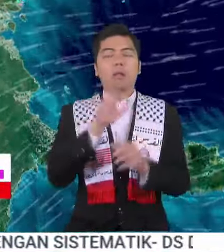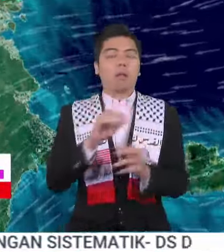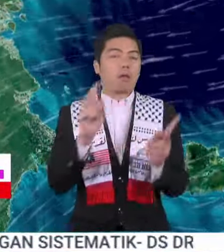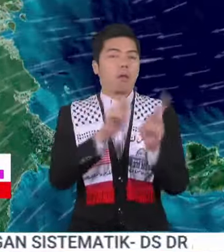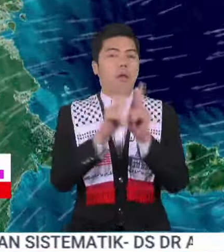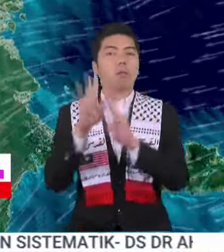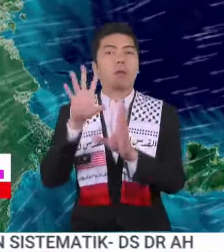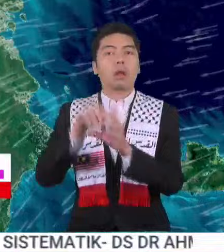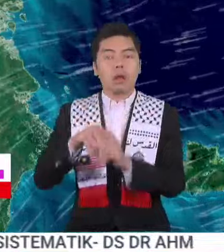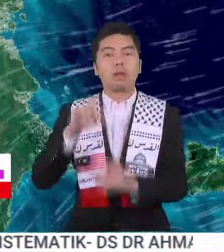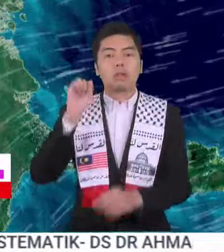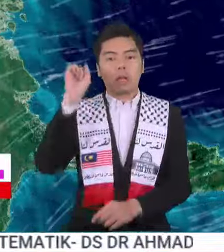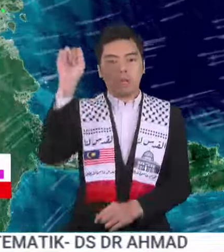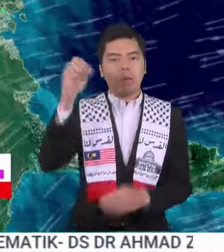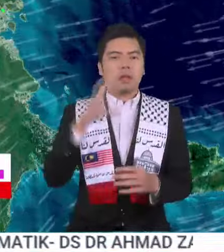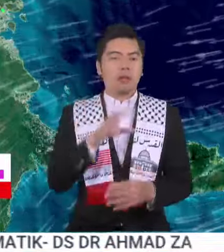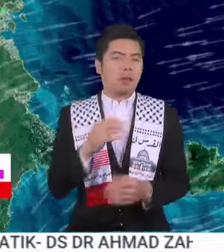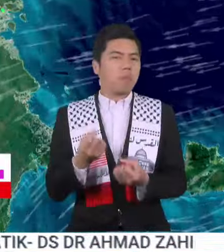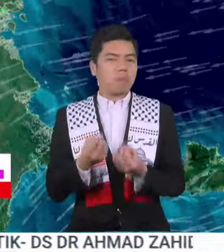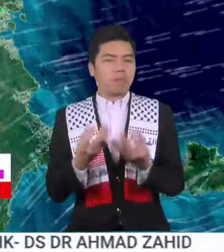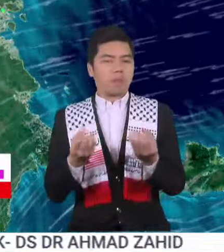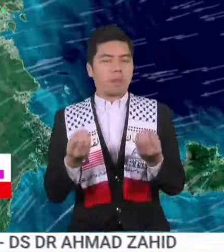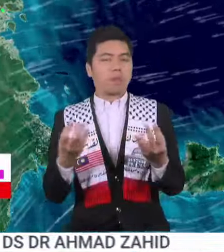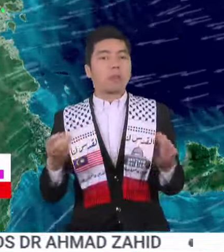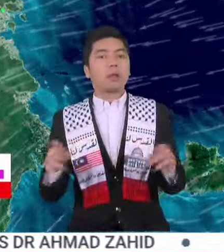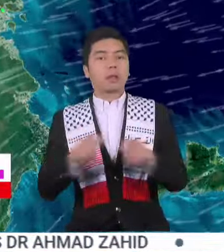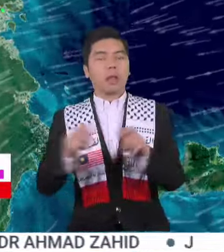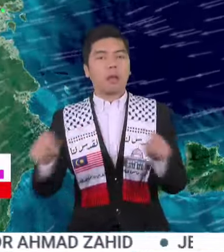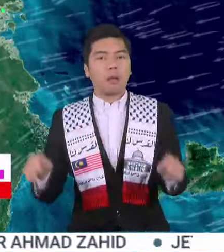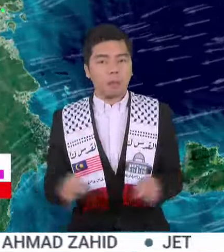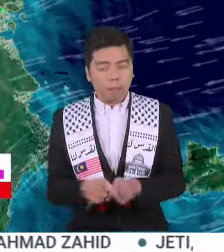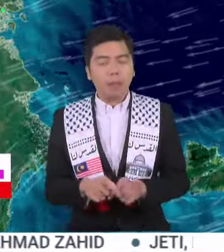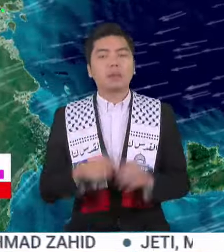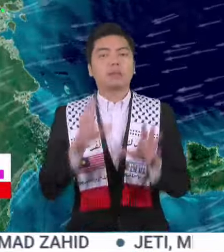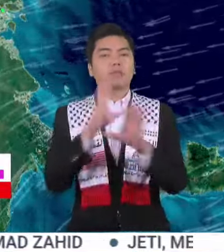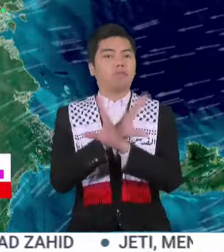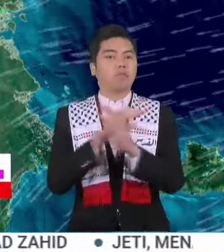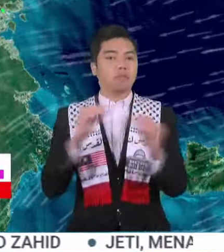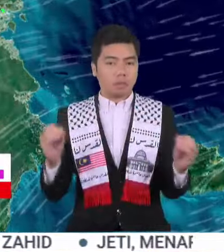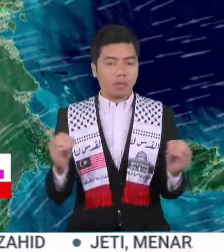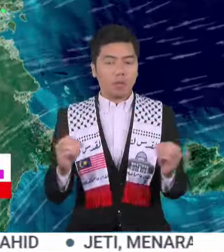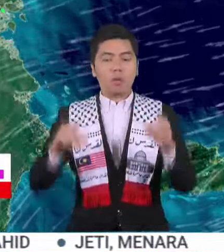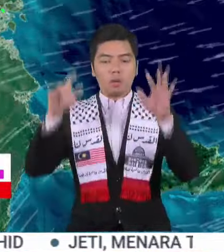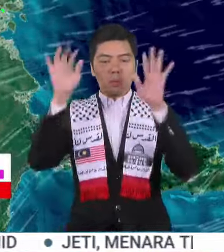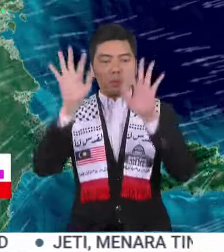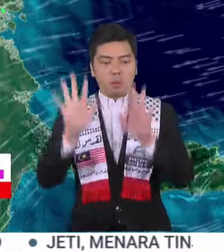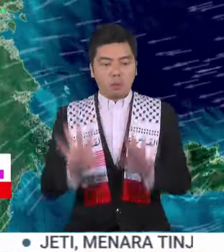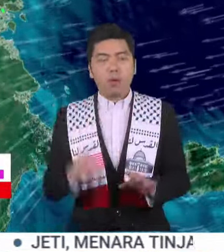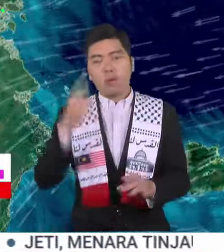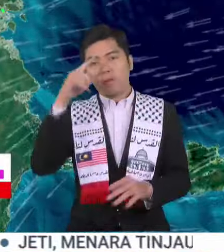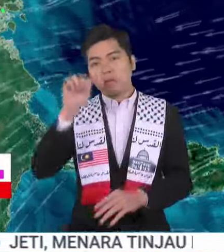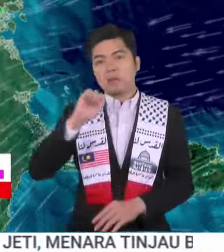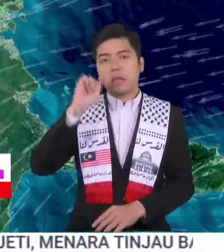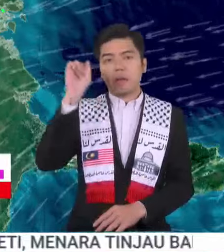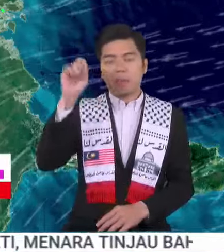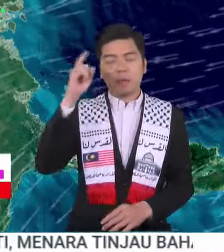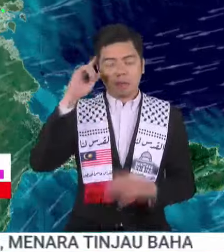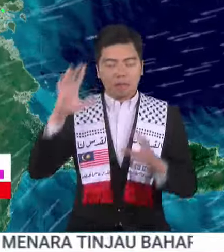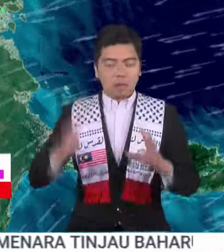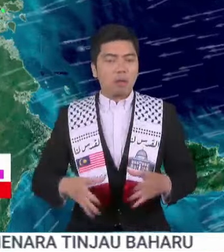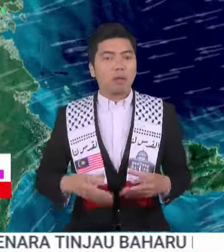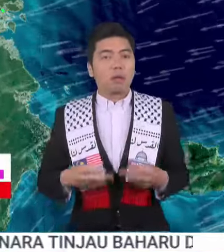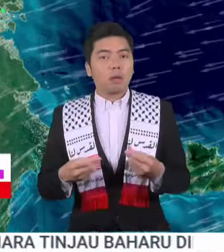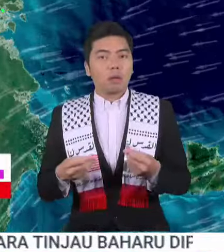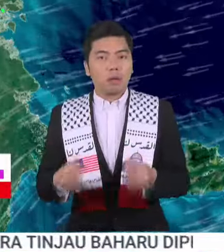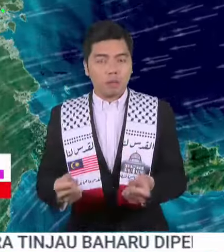negeri Sabah serta di kebanyakan bahagian di negeri Sarawak. Keran hujan di sekitar negeri Sabah dijangkakan